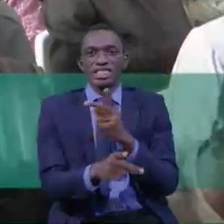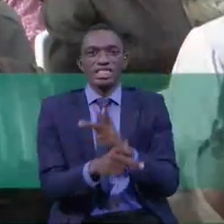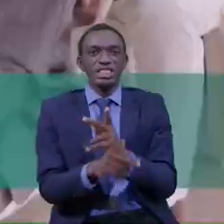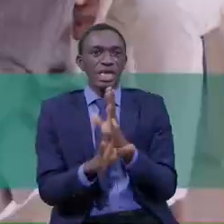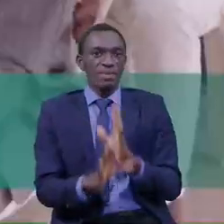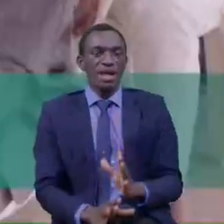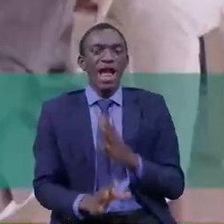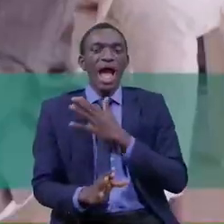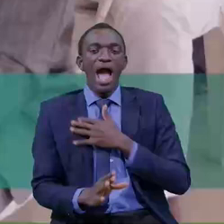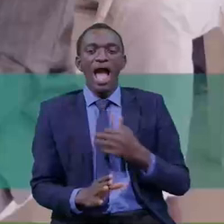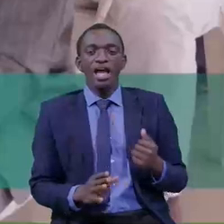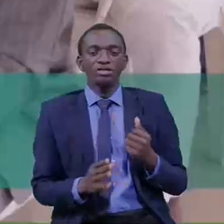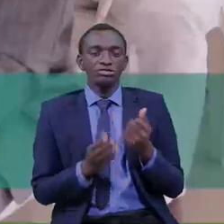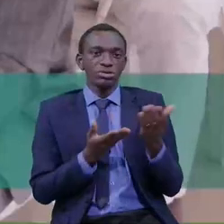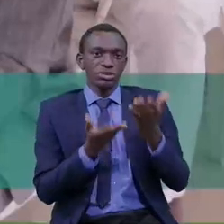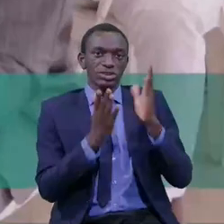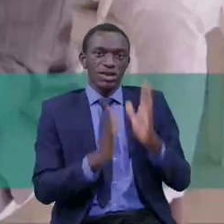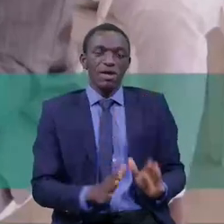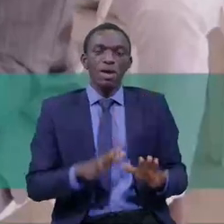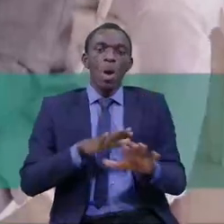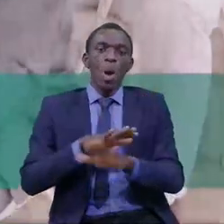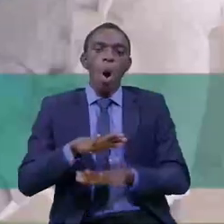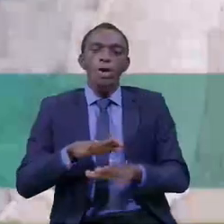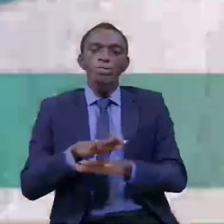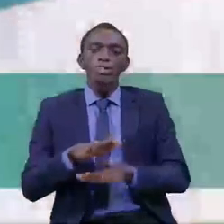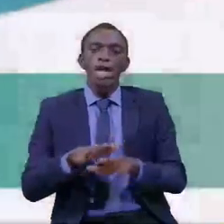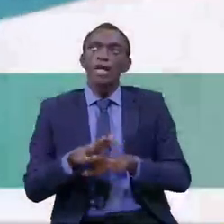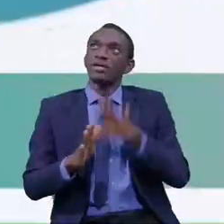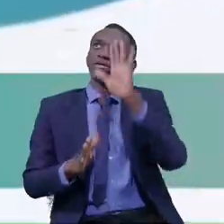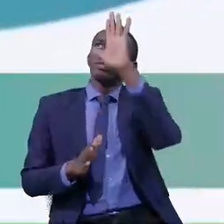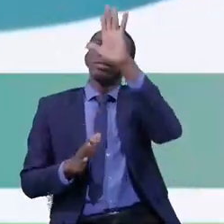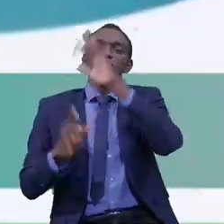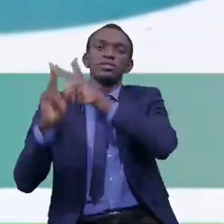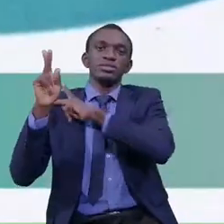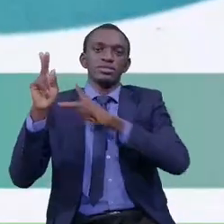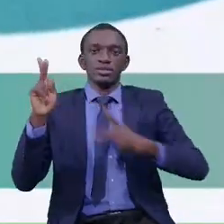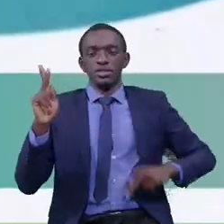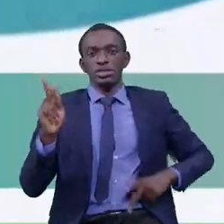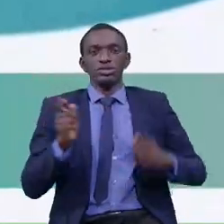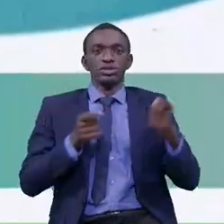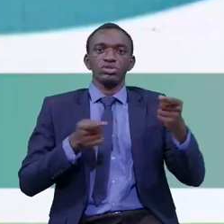sujets sous sa royauté.